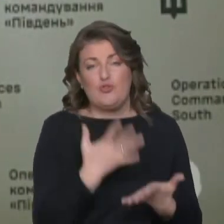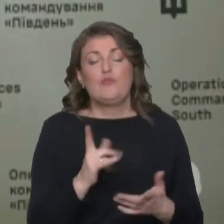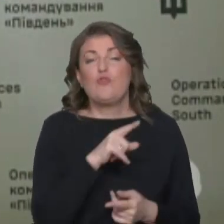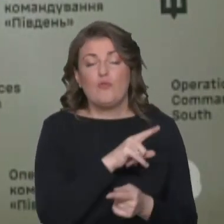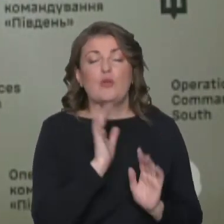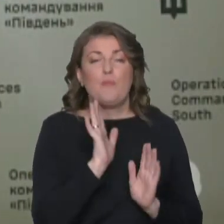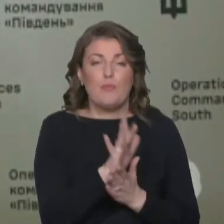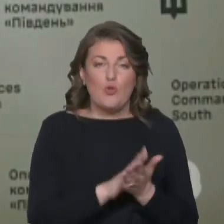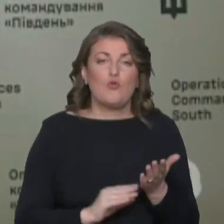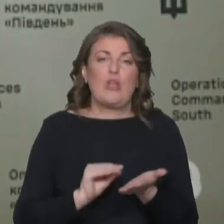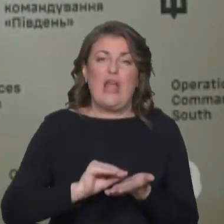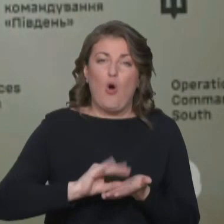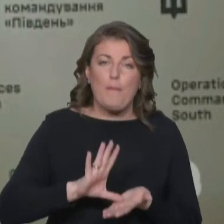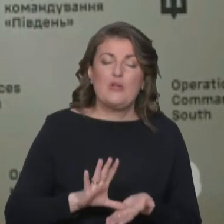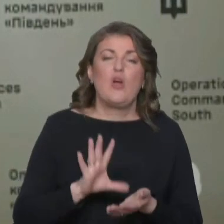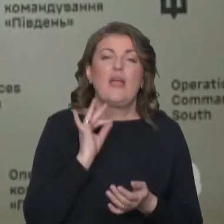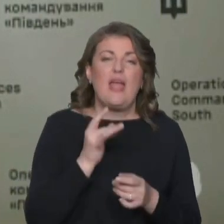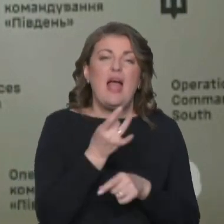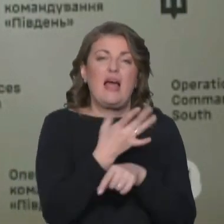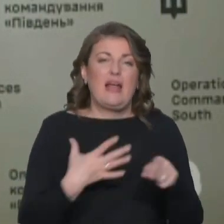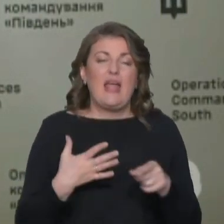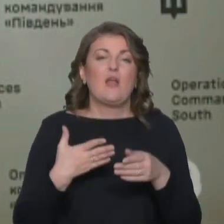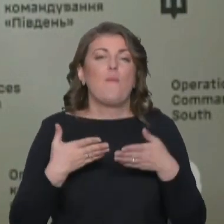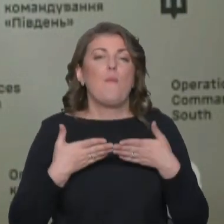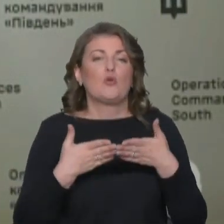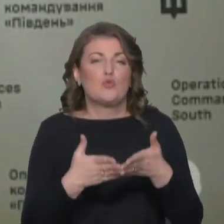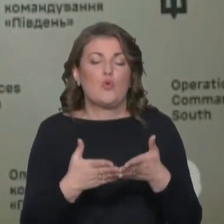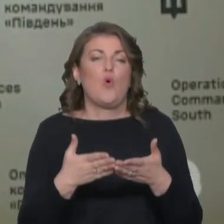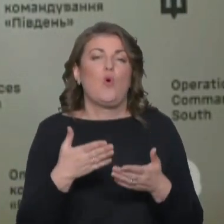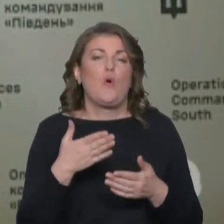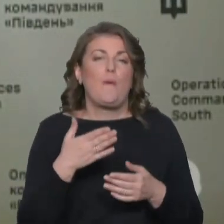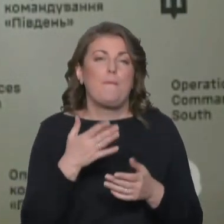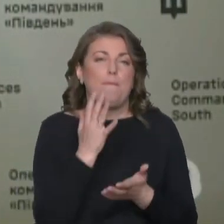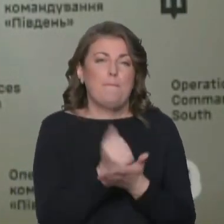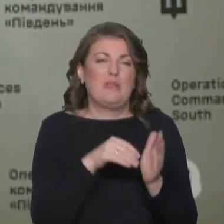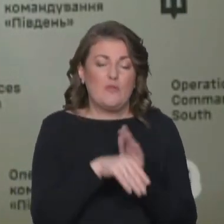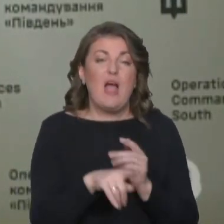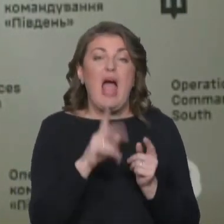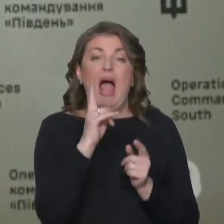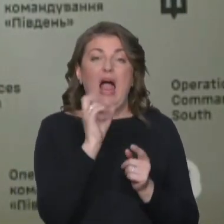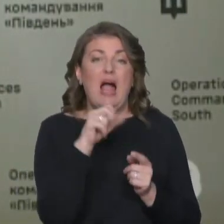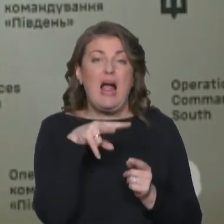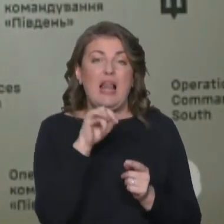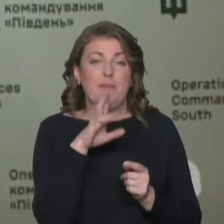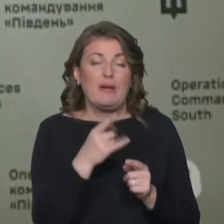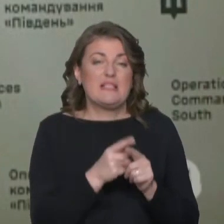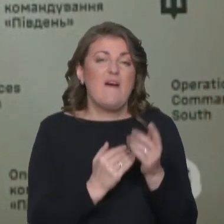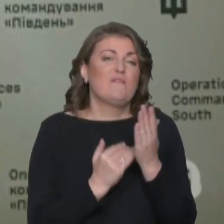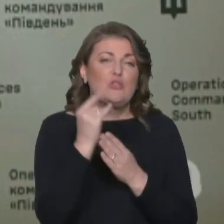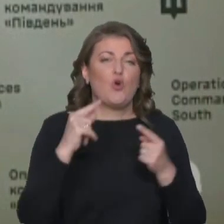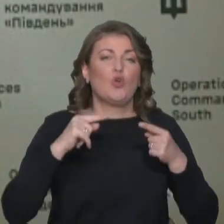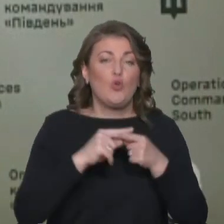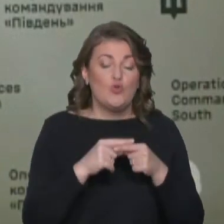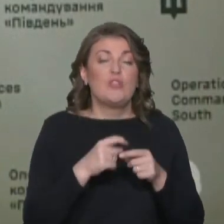вони продовжують накопичувати і ракети морського базування. Нагадаю, якраз калібри є високоточною зброєю, яку ворог